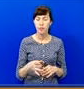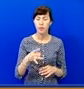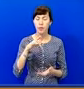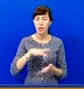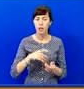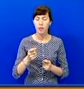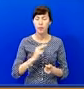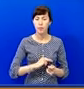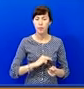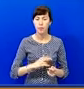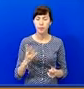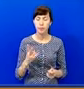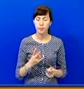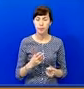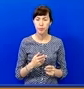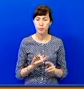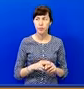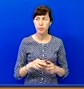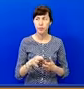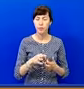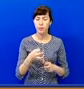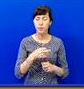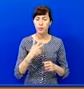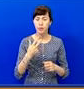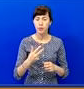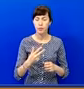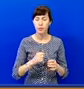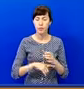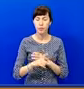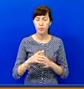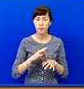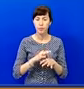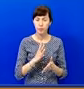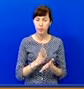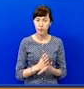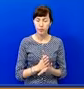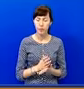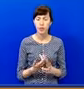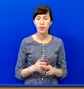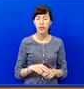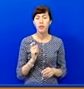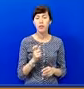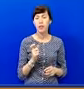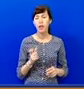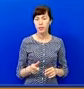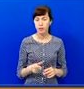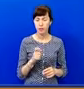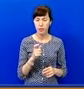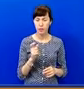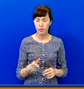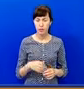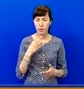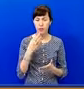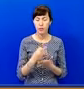жұмыс жасау керек. Жаңа айтылған облысқа екі негізгі жеткізушілер бар. Ол Адалин мен Азамат Мұнай жауапкершілігі